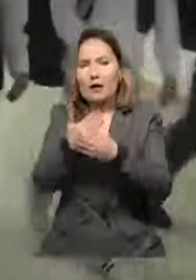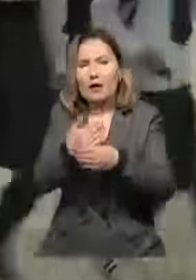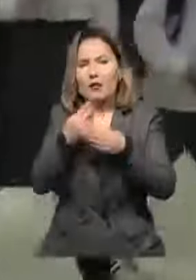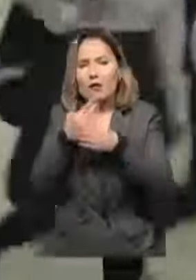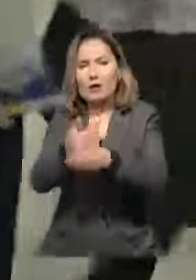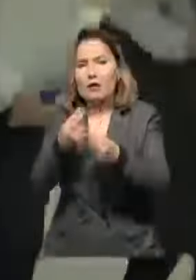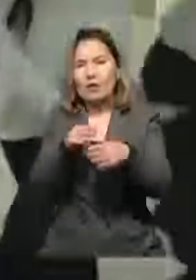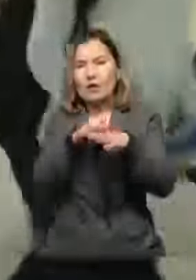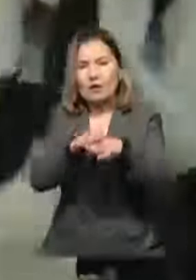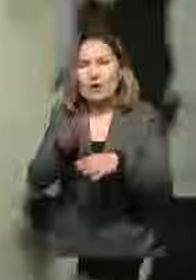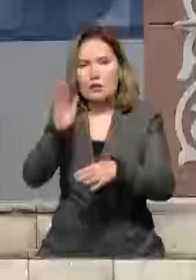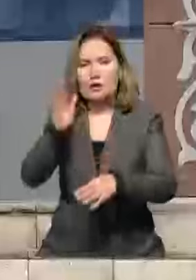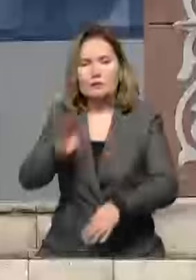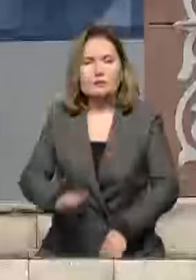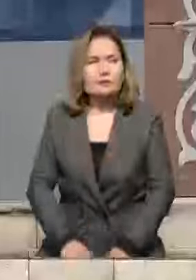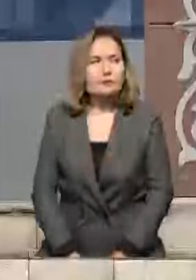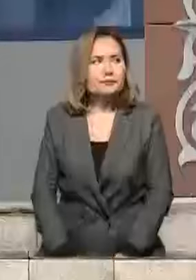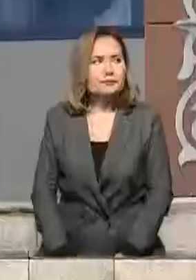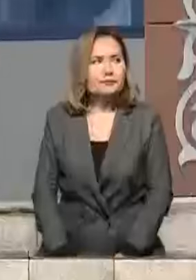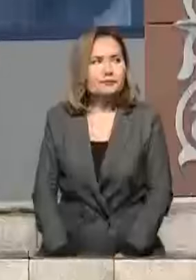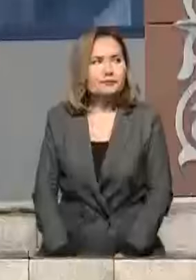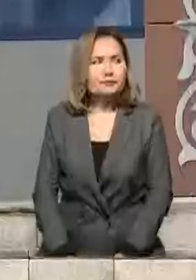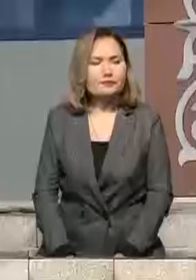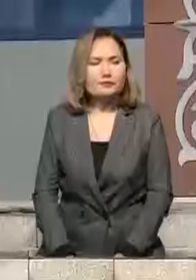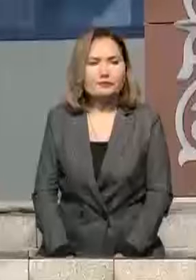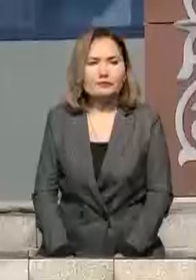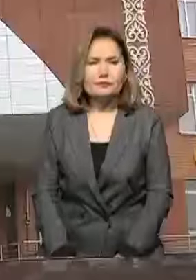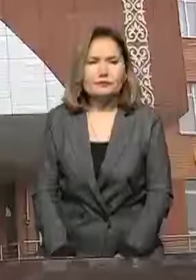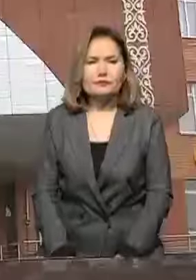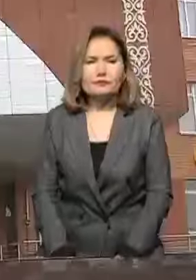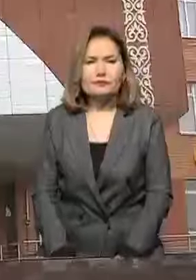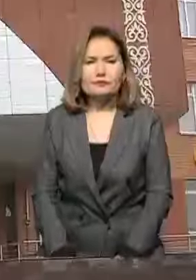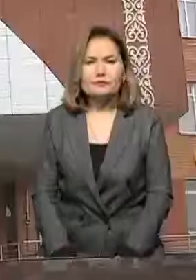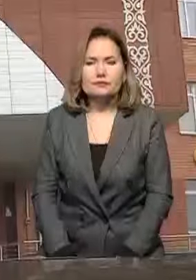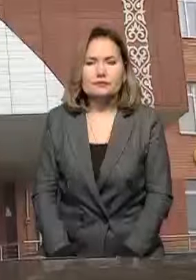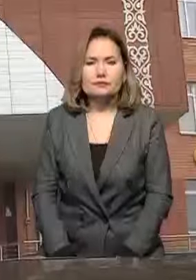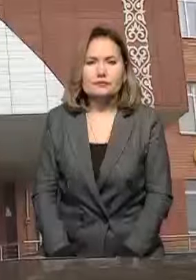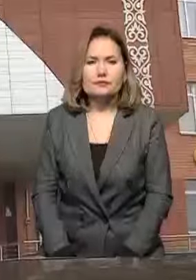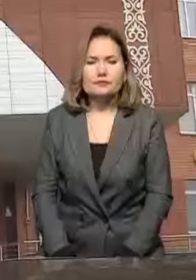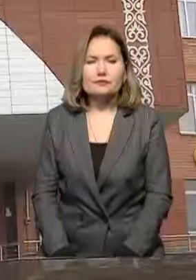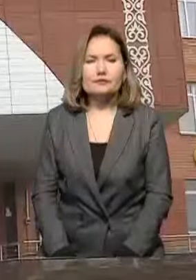есебінен қаржыландырылады. Талғатбек Абдығожа, Аслан Абуталипов, Виктор Полянный, Ақмола облысы, 24 кейзет.